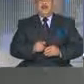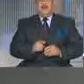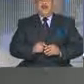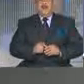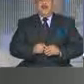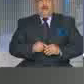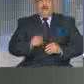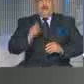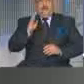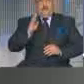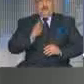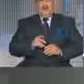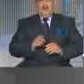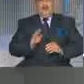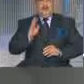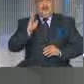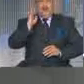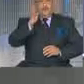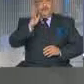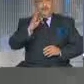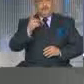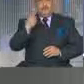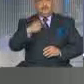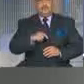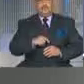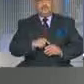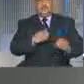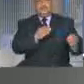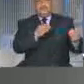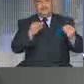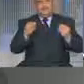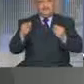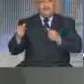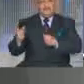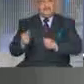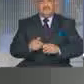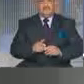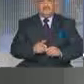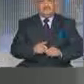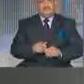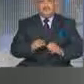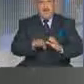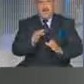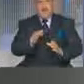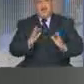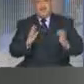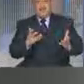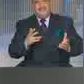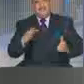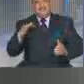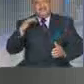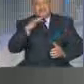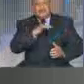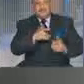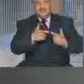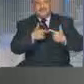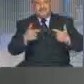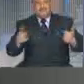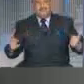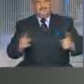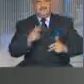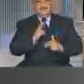منتدى طرح أهم الإشكاليات التي تواجه الطبيعة في صفاقس مع محاولة إيجاد الحلول التي تحد من التلوث البيئي.